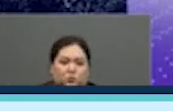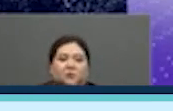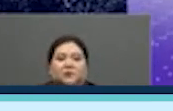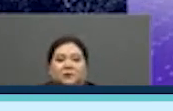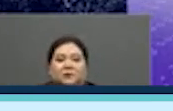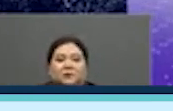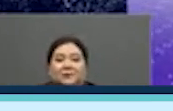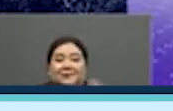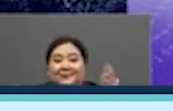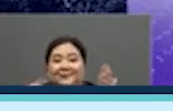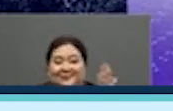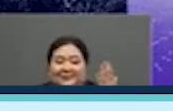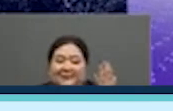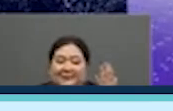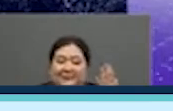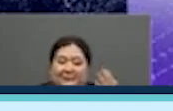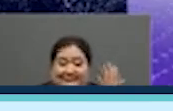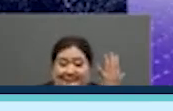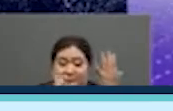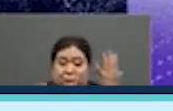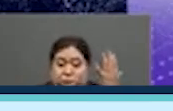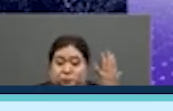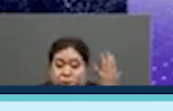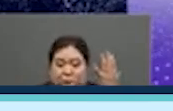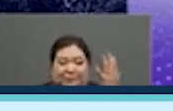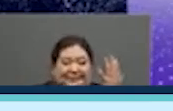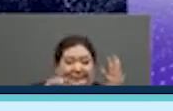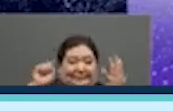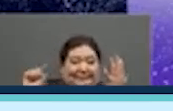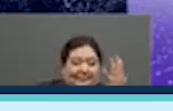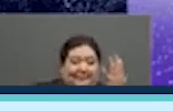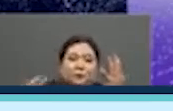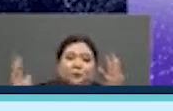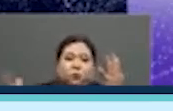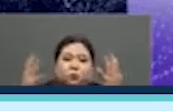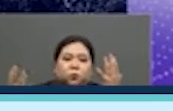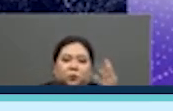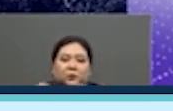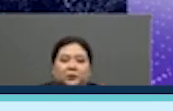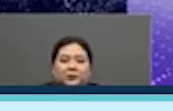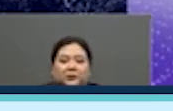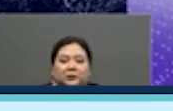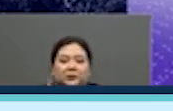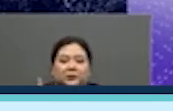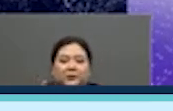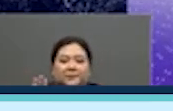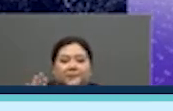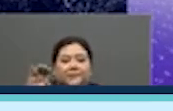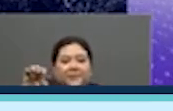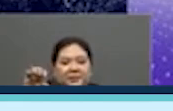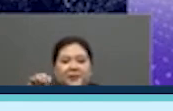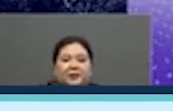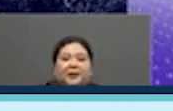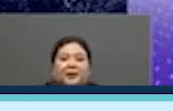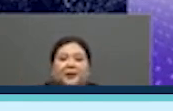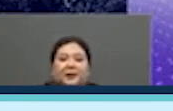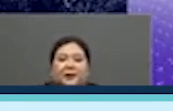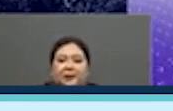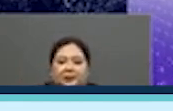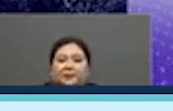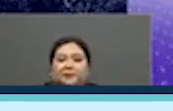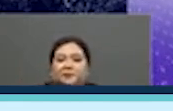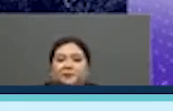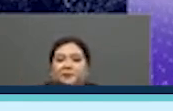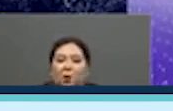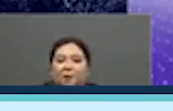ประเทศไทยแต่เนื่องจากสภาพอากาศระยะนี้มีความแปรปรวนจึงเกิดฝนฟ้าคะนองและลมกระโชกแรงในพื้นที่ภาคเหนือและภาค